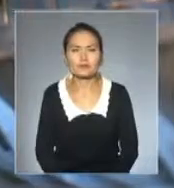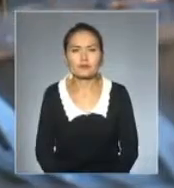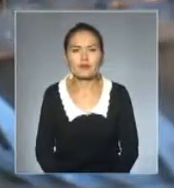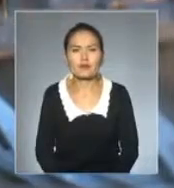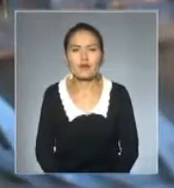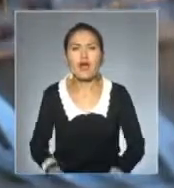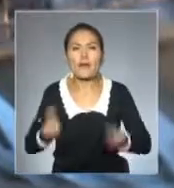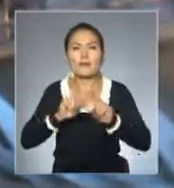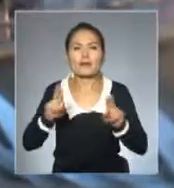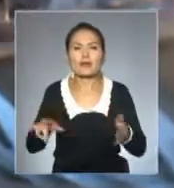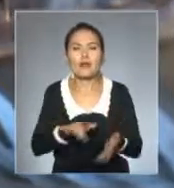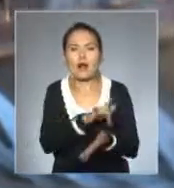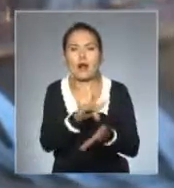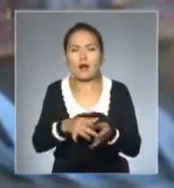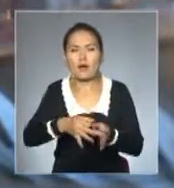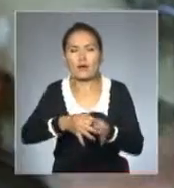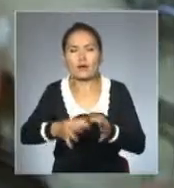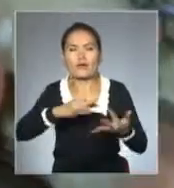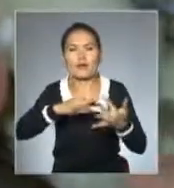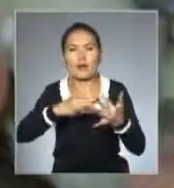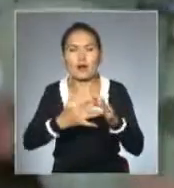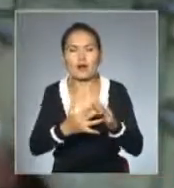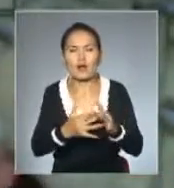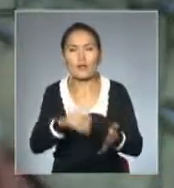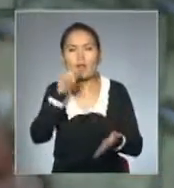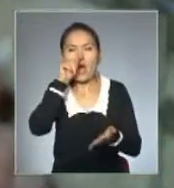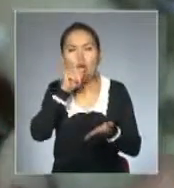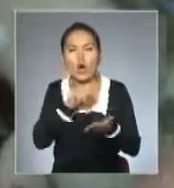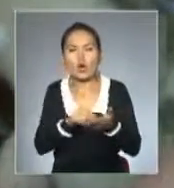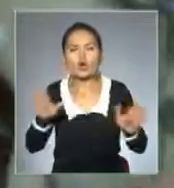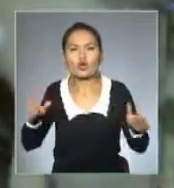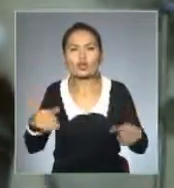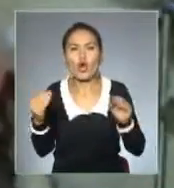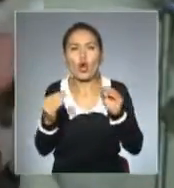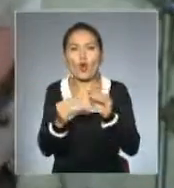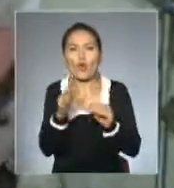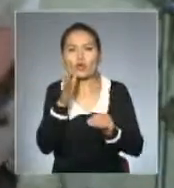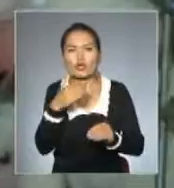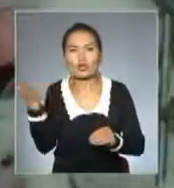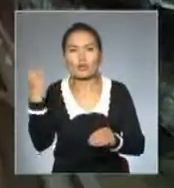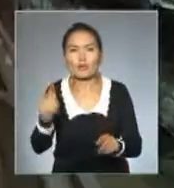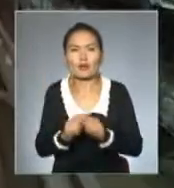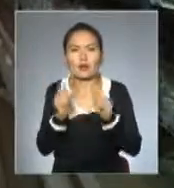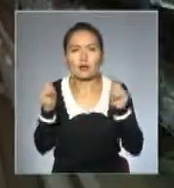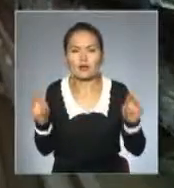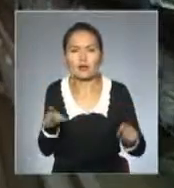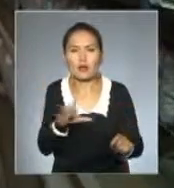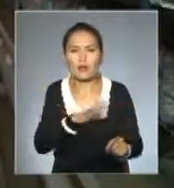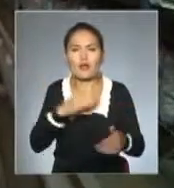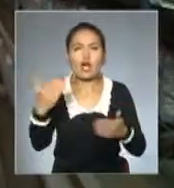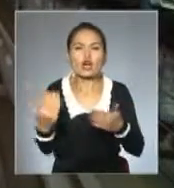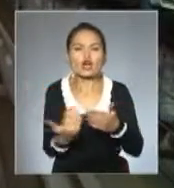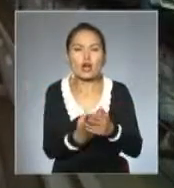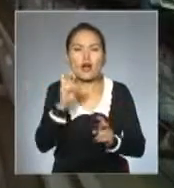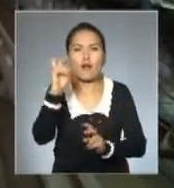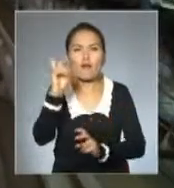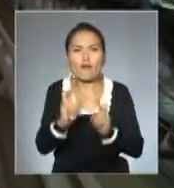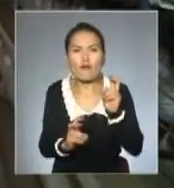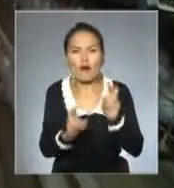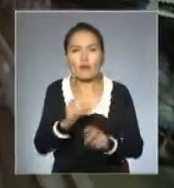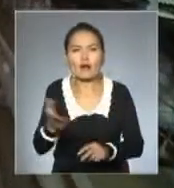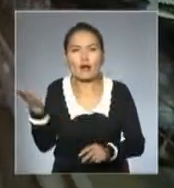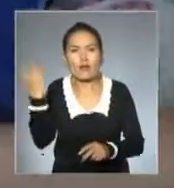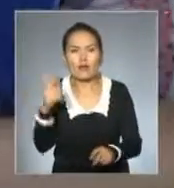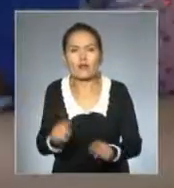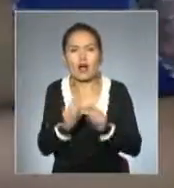Қызылжар ауданына қарасты Якір селосындағы Атай СК құс фабрикасы осыдан 10 жыл бұрын іске қосылған болатын. Жаңа кешен алдымен елді мекен